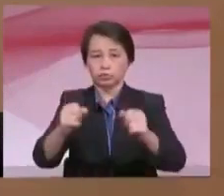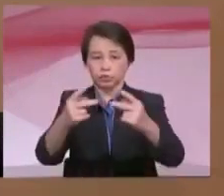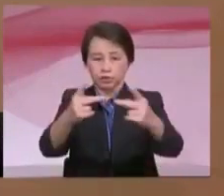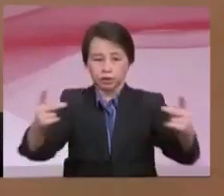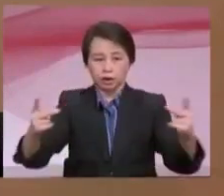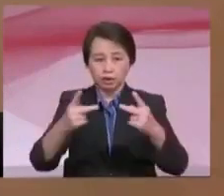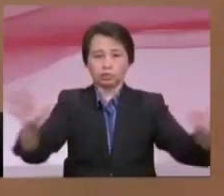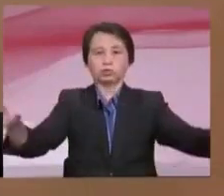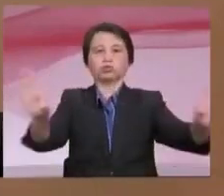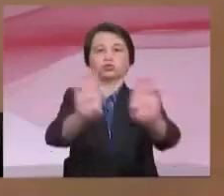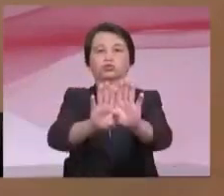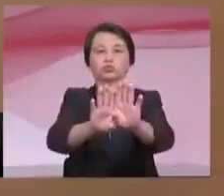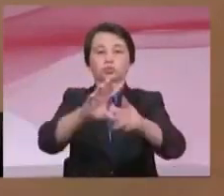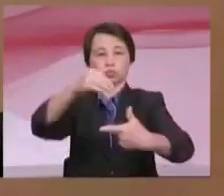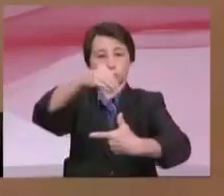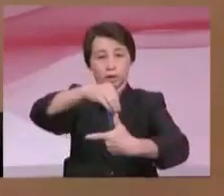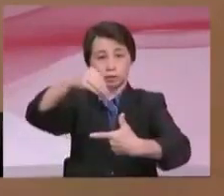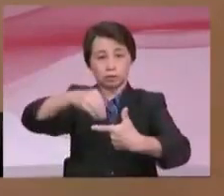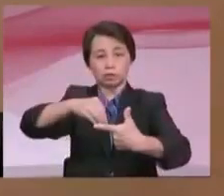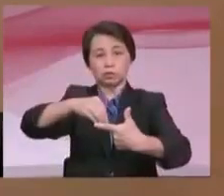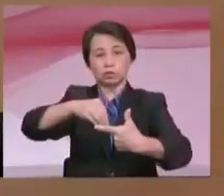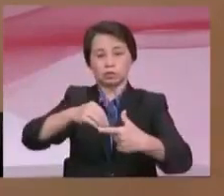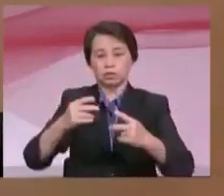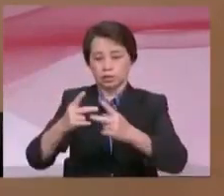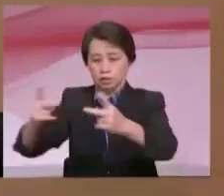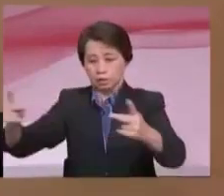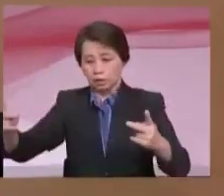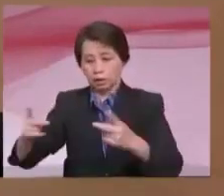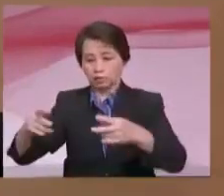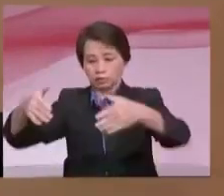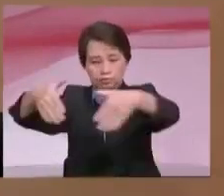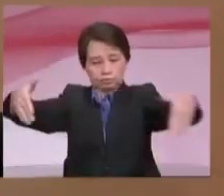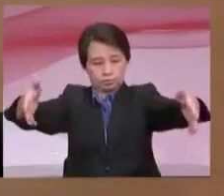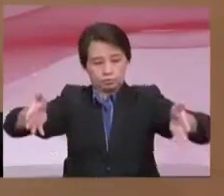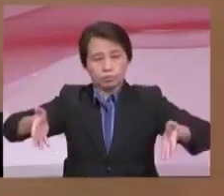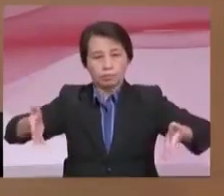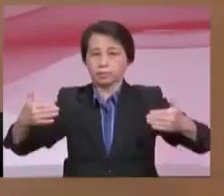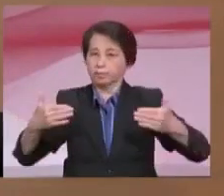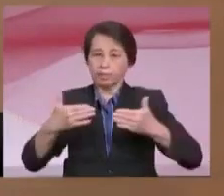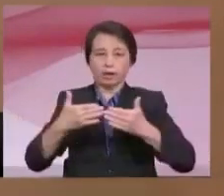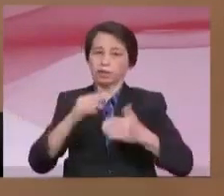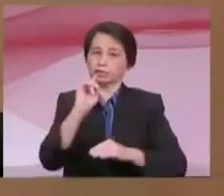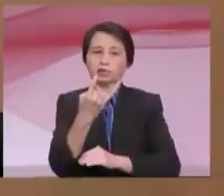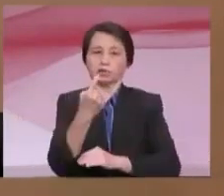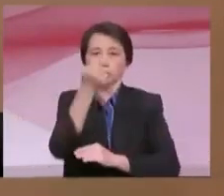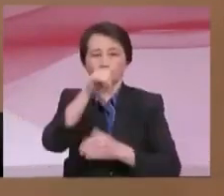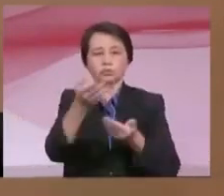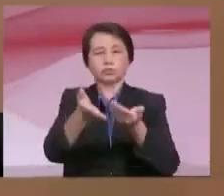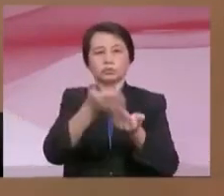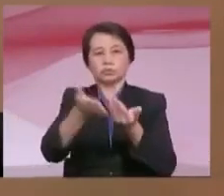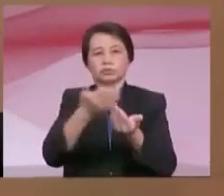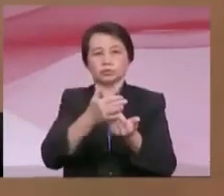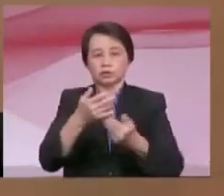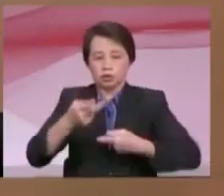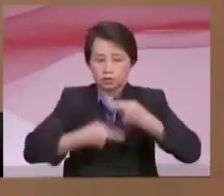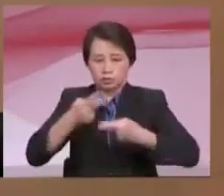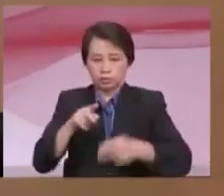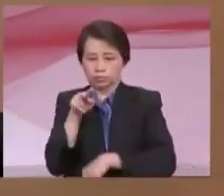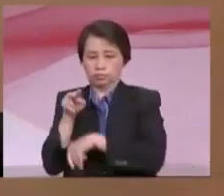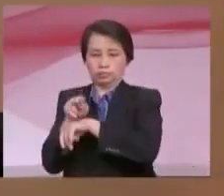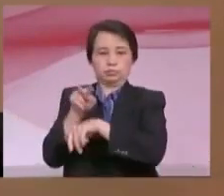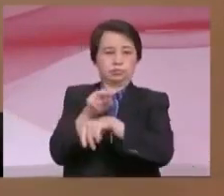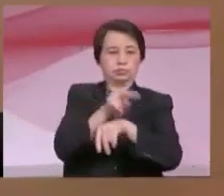kosan tertutup atau di kawasan berpagar saja bagi memudahkan proses